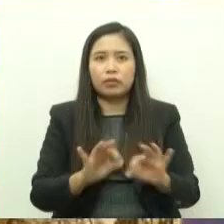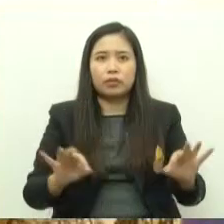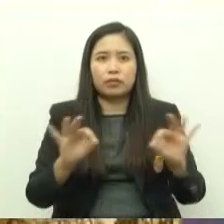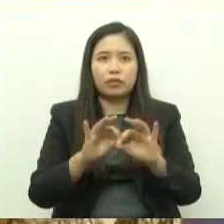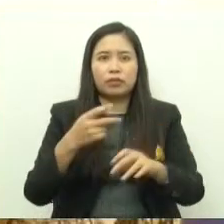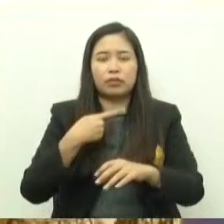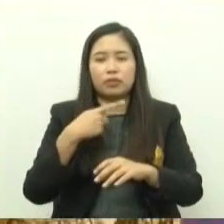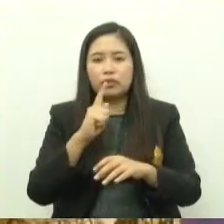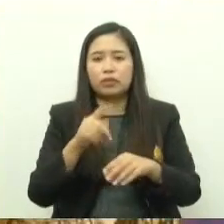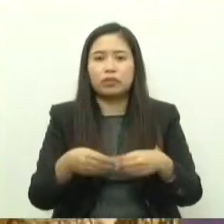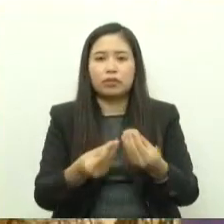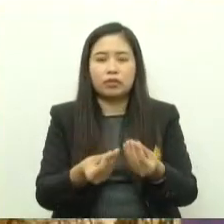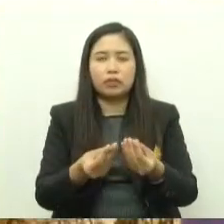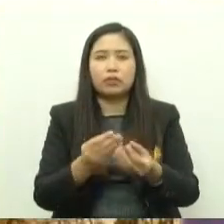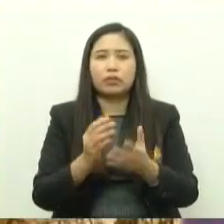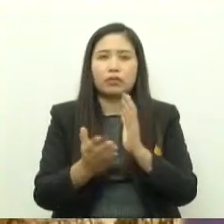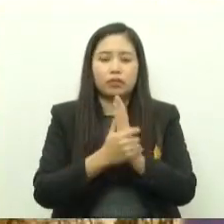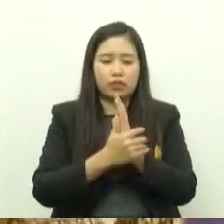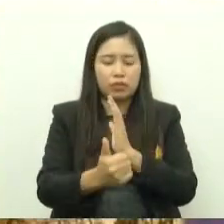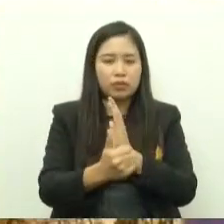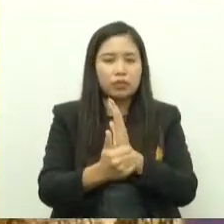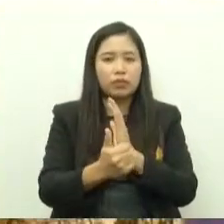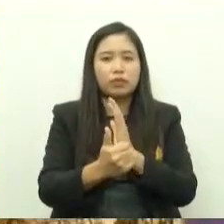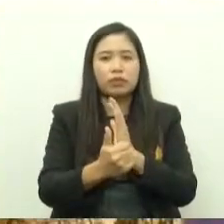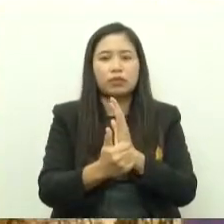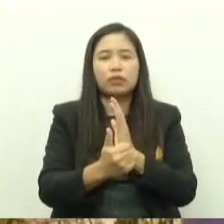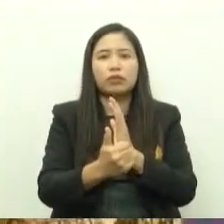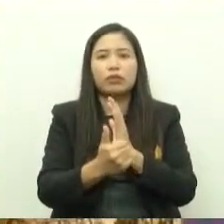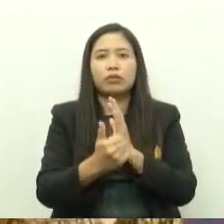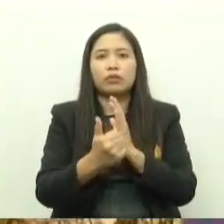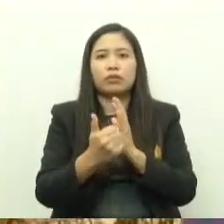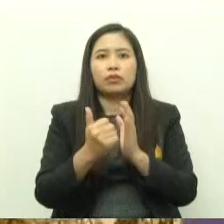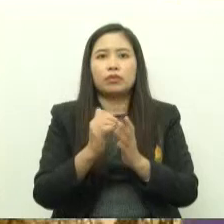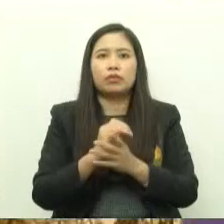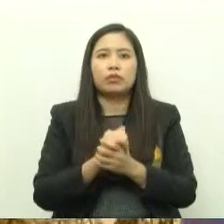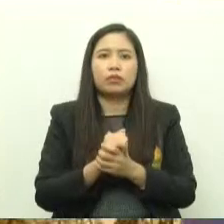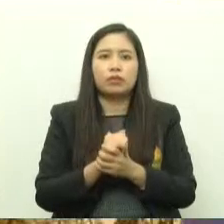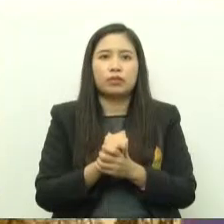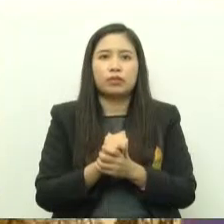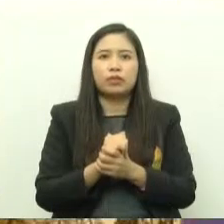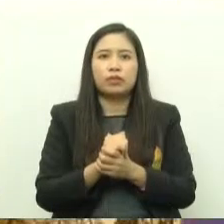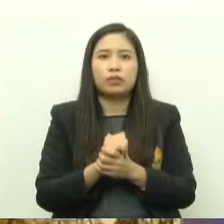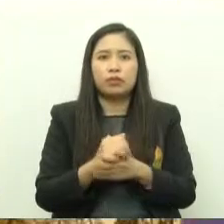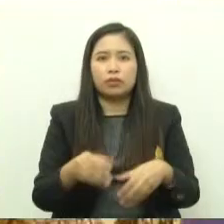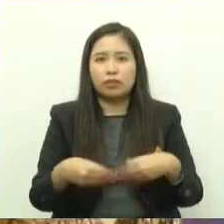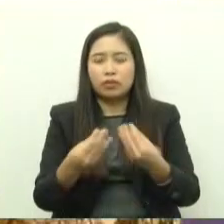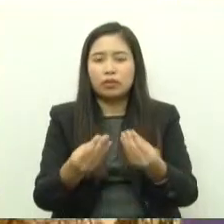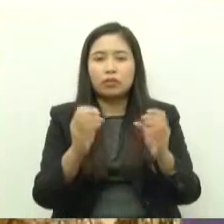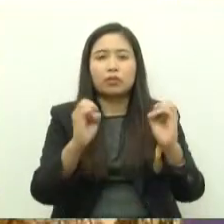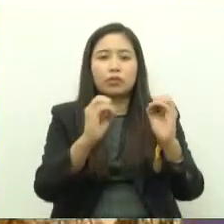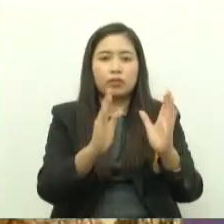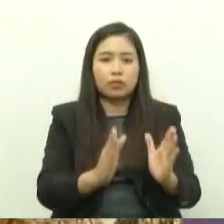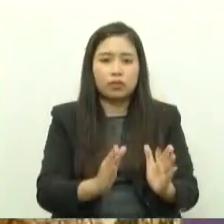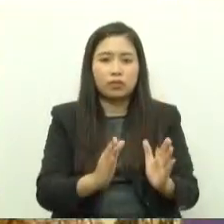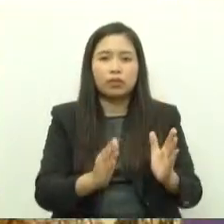ต่อเด็กนักเรียนอย่างมหาศาลผมใช้คำว่าอย่างงี้และนอกจากนั้นเนี่ยยังเป็นการที่ให้คุณครูได้มี